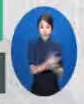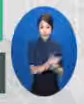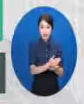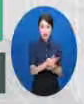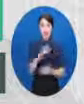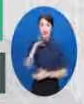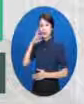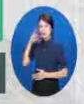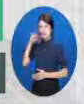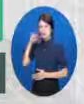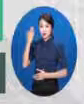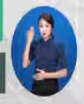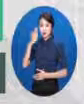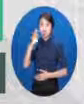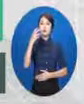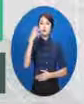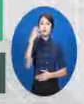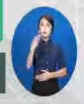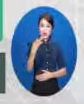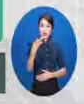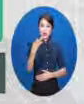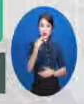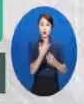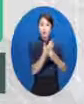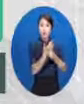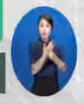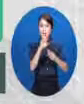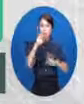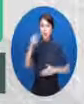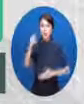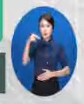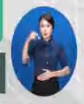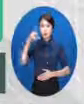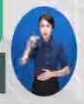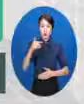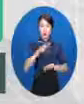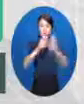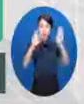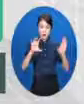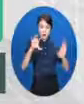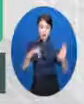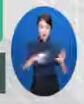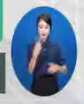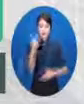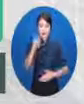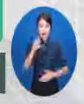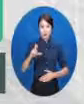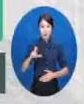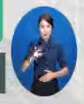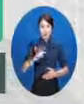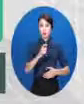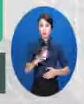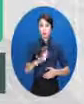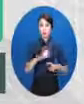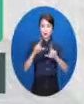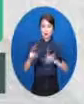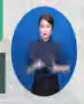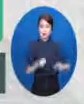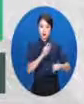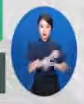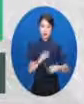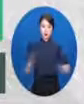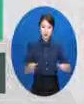천안시와 아산시는 지난 24일 온양민속박물관에서 2015년 천안아산생활권 행정협의회를